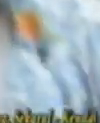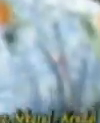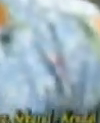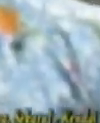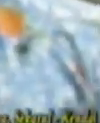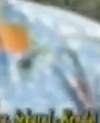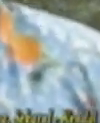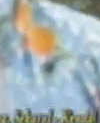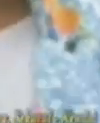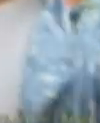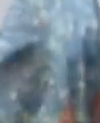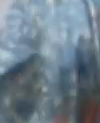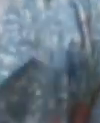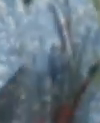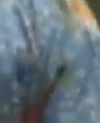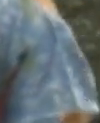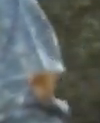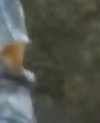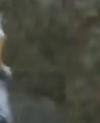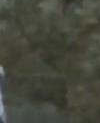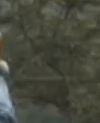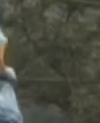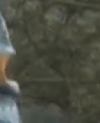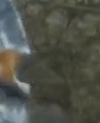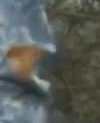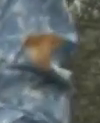amiqun oingo kuno